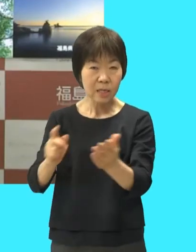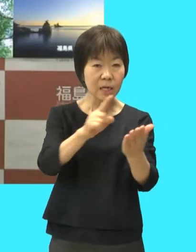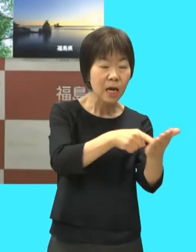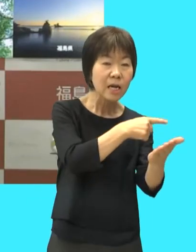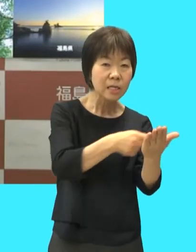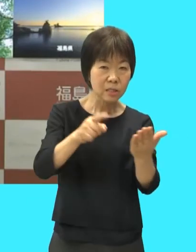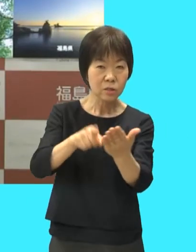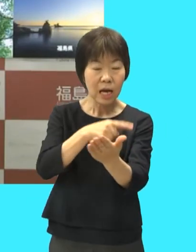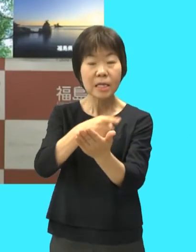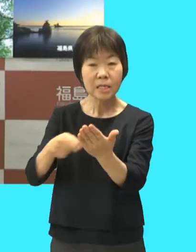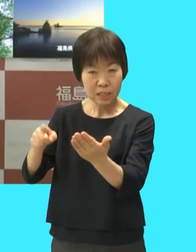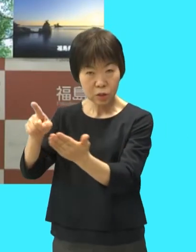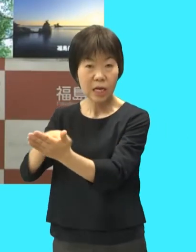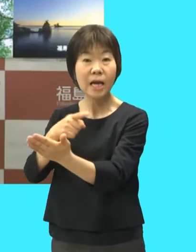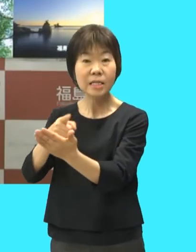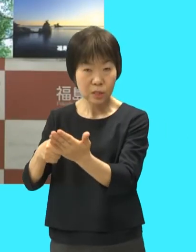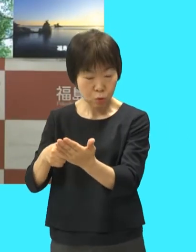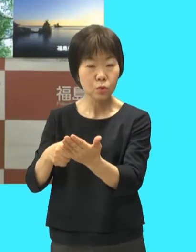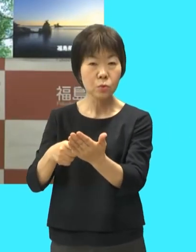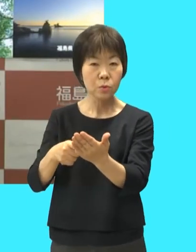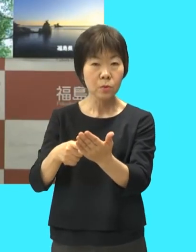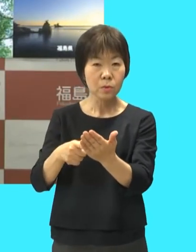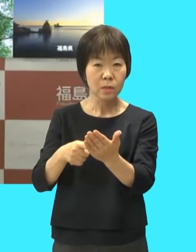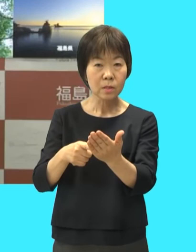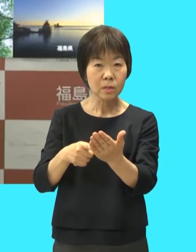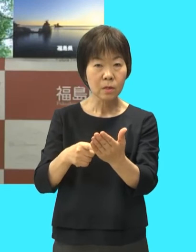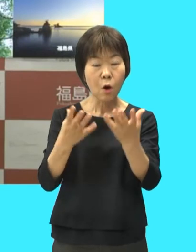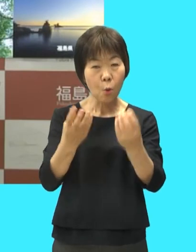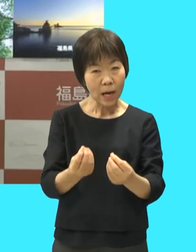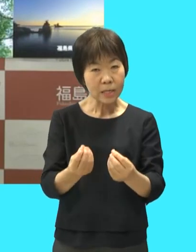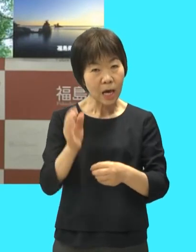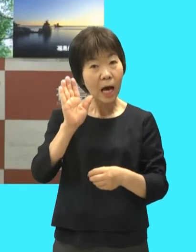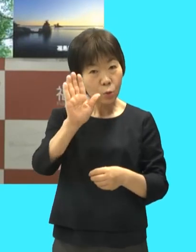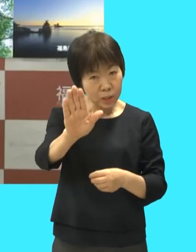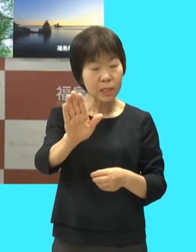こう次へのまたその意欲を示されるのかっていうので、